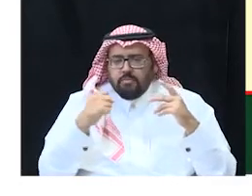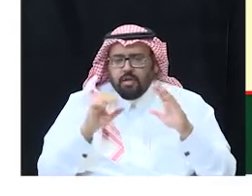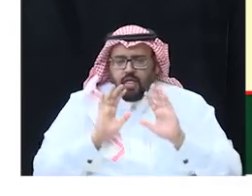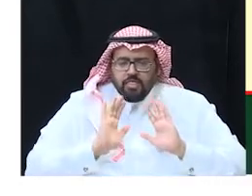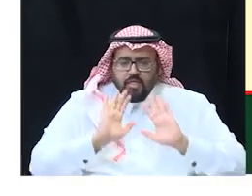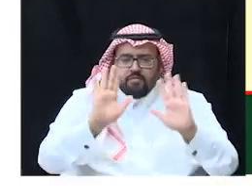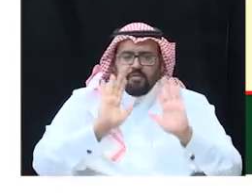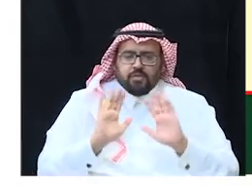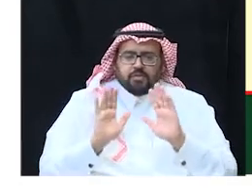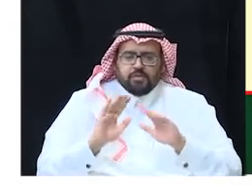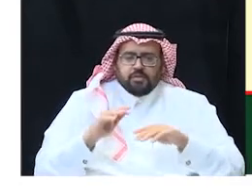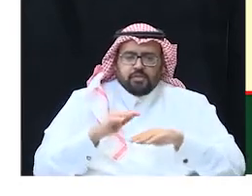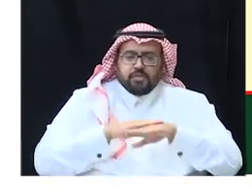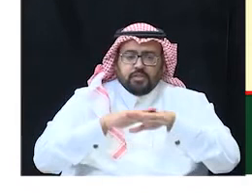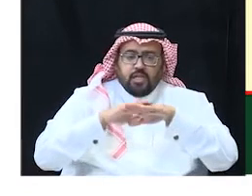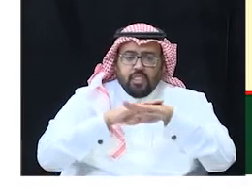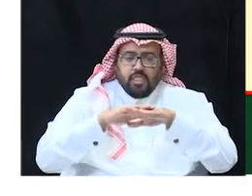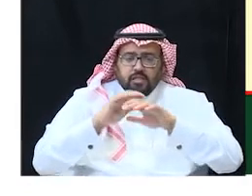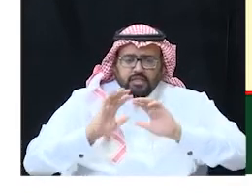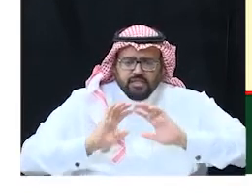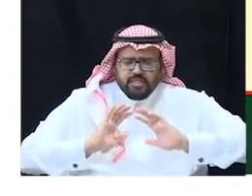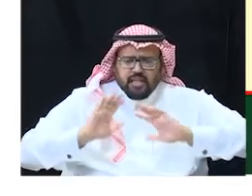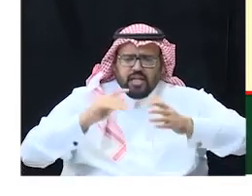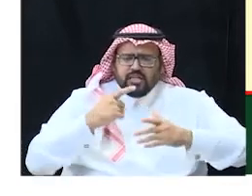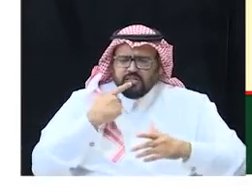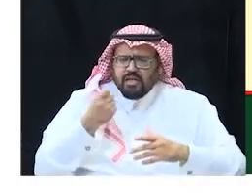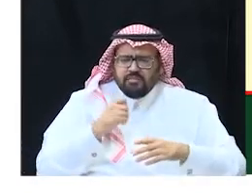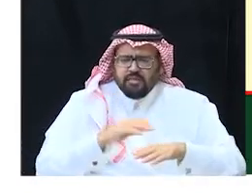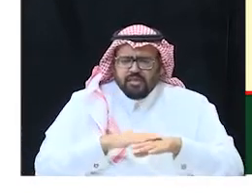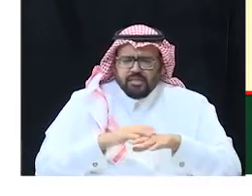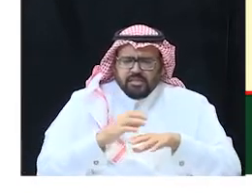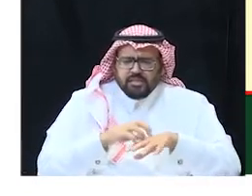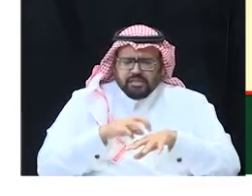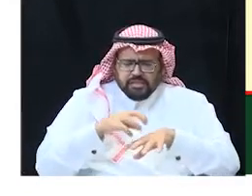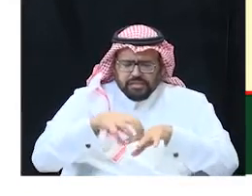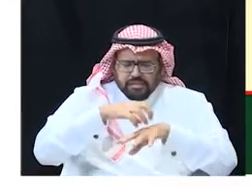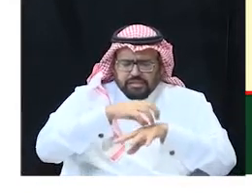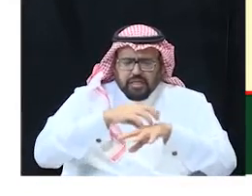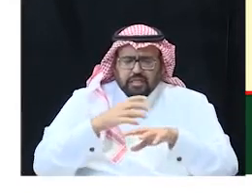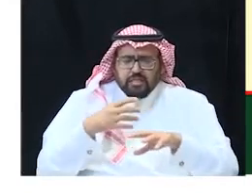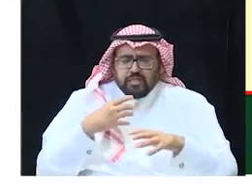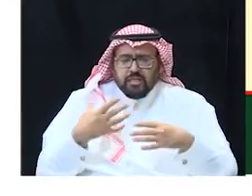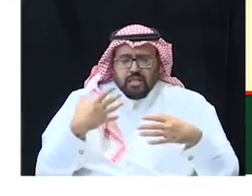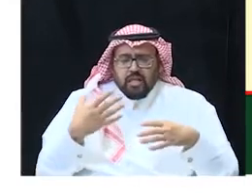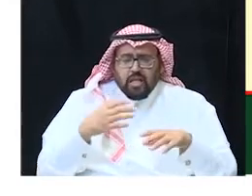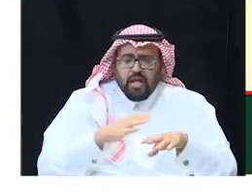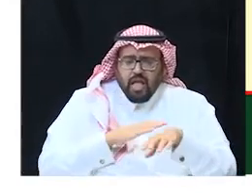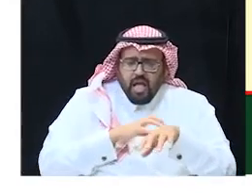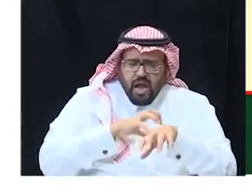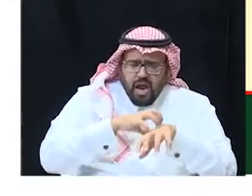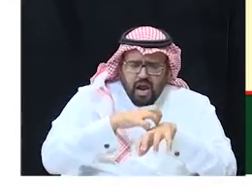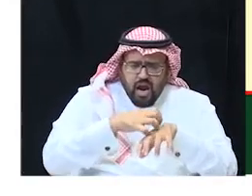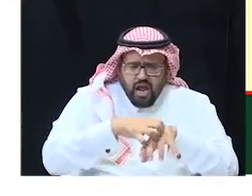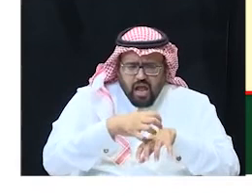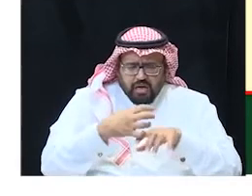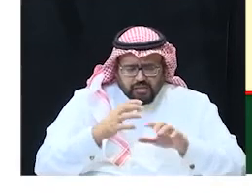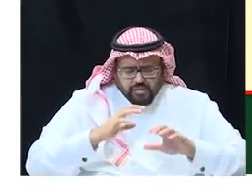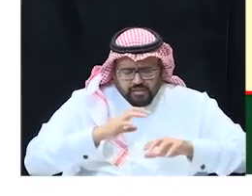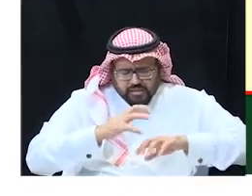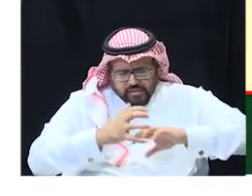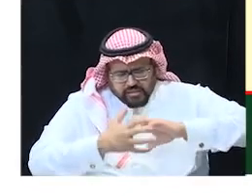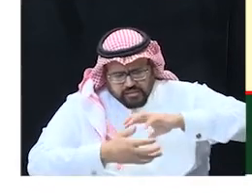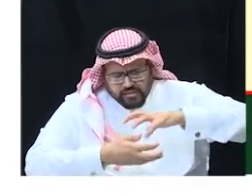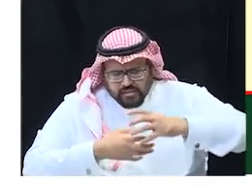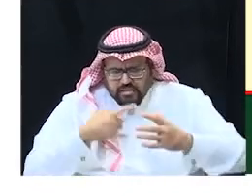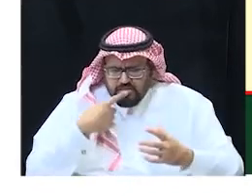لماذا يصعب دفع الجسم على بعض السطوح من الخشنة مثلا؟ بسبب قوة